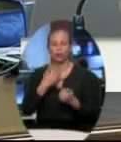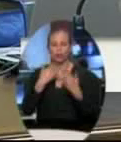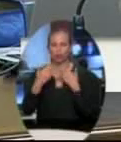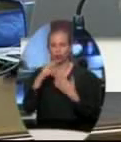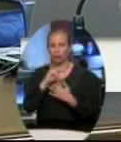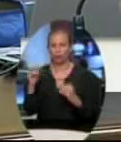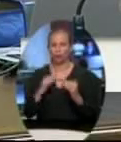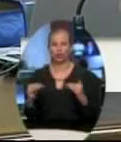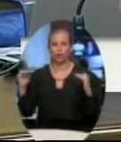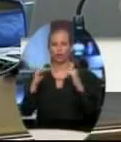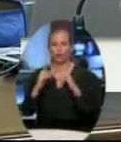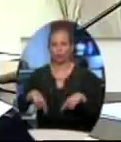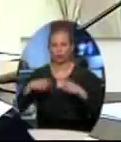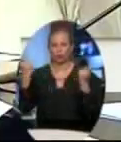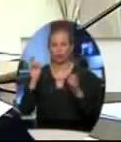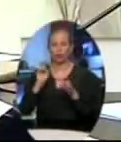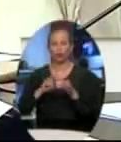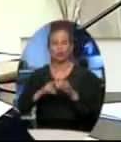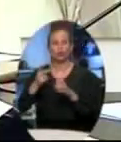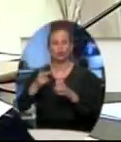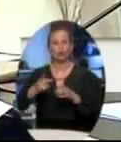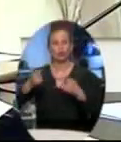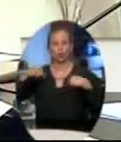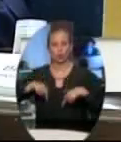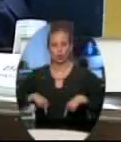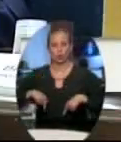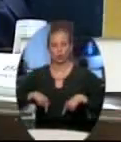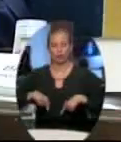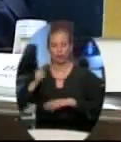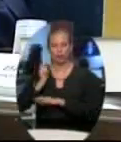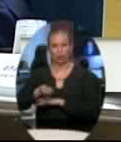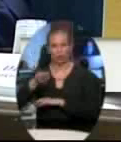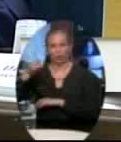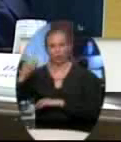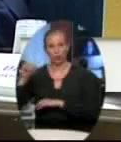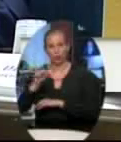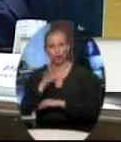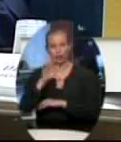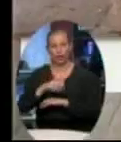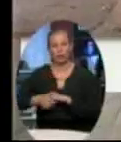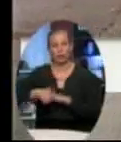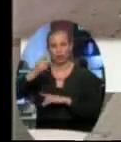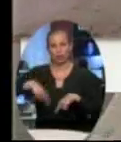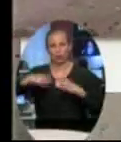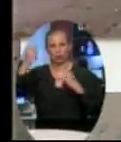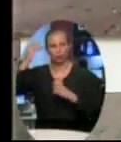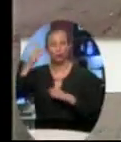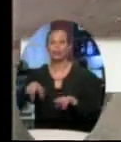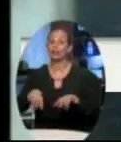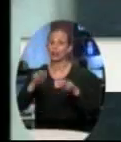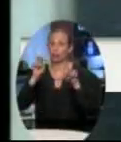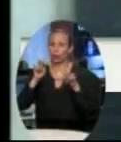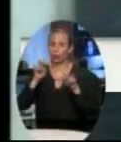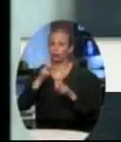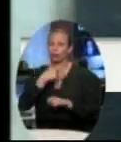שוויון בחינוך, בהשתתפות יושב ראש הכנסת יולי אדלשטיין ושר החינוך נפתלי בנט. השדולה עסקה במתן הזדמנויות ליוצאי